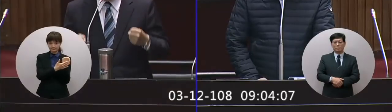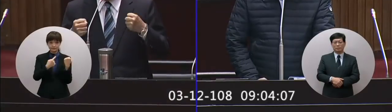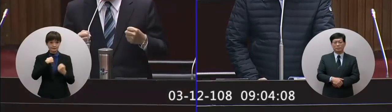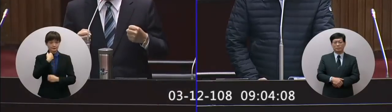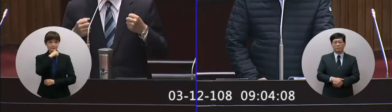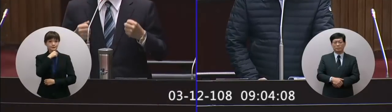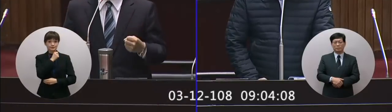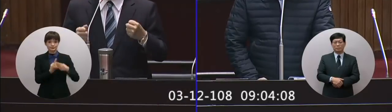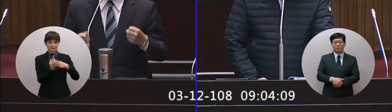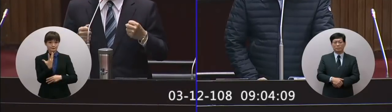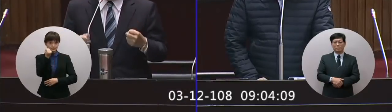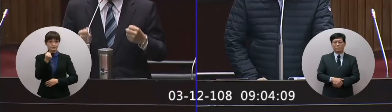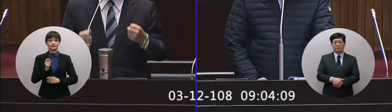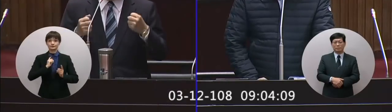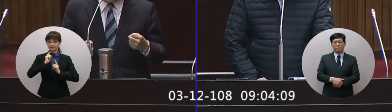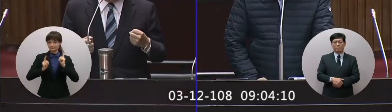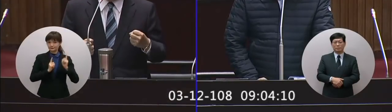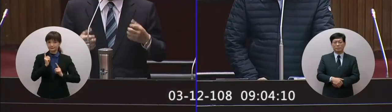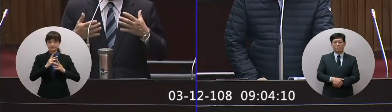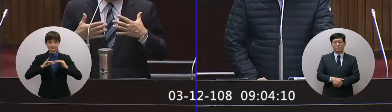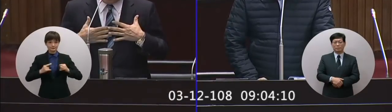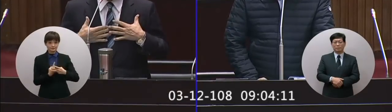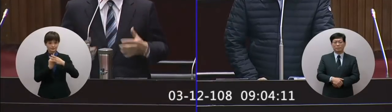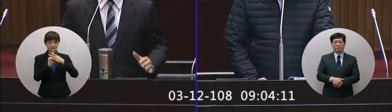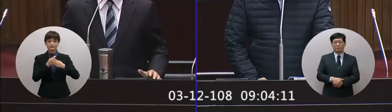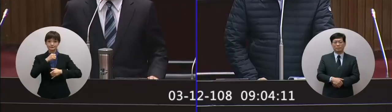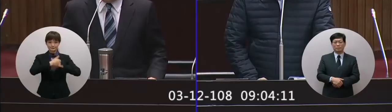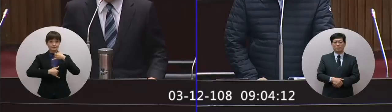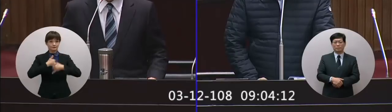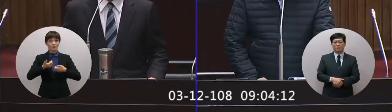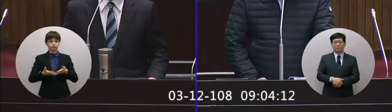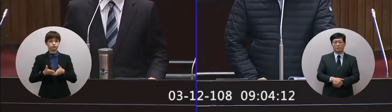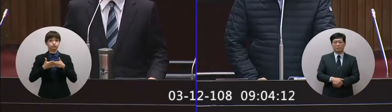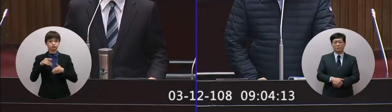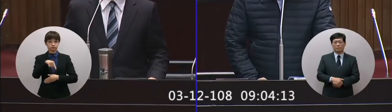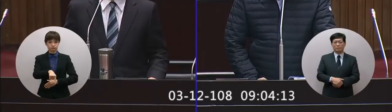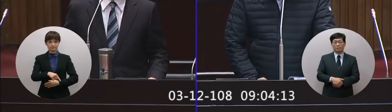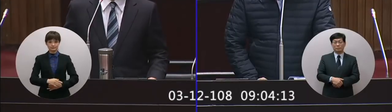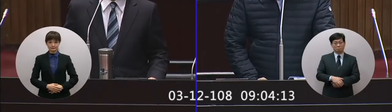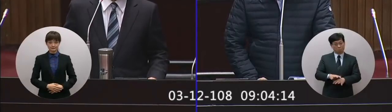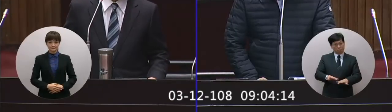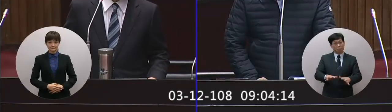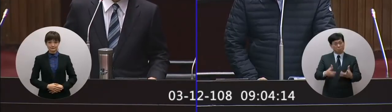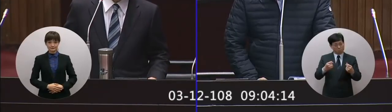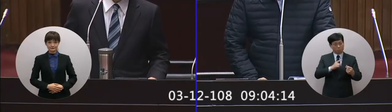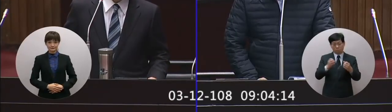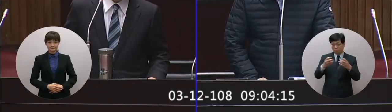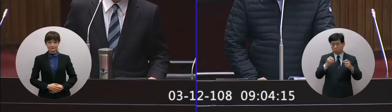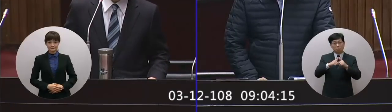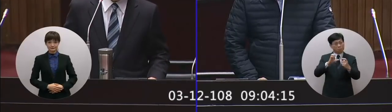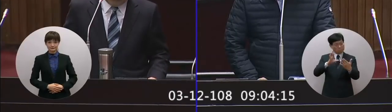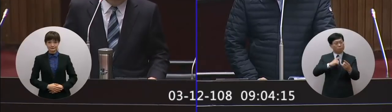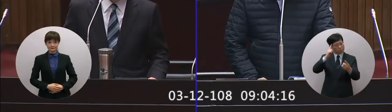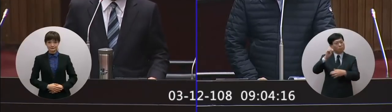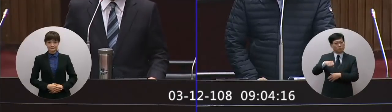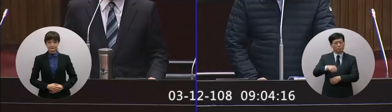护我们能够自由民主生活最重要这一点。 基本上您谈的大方向我